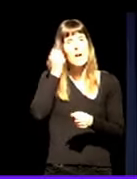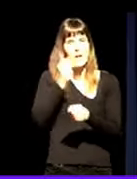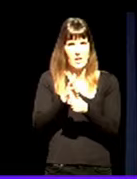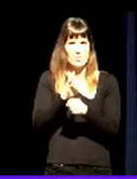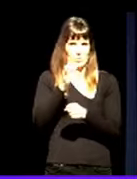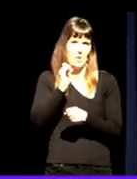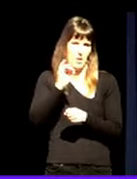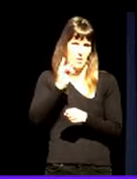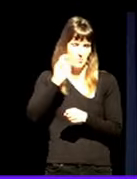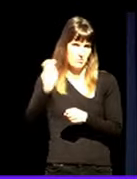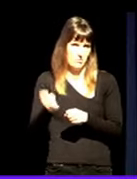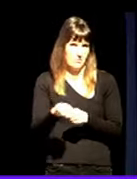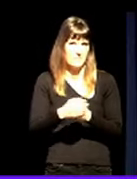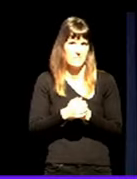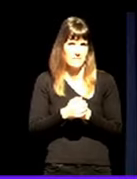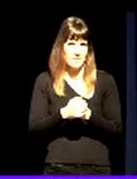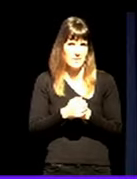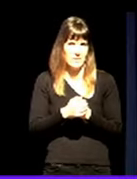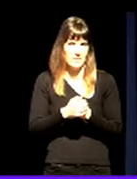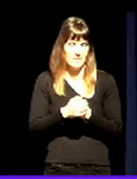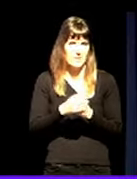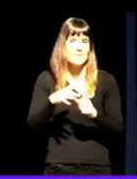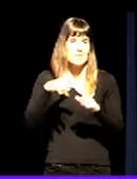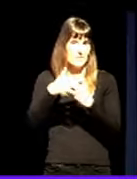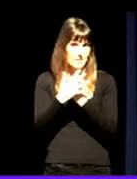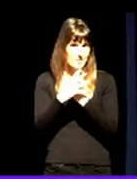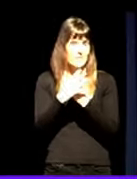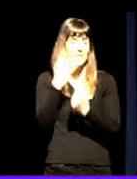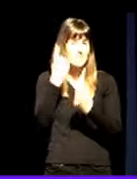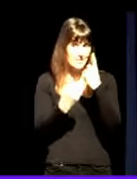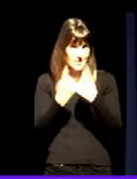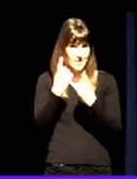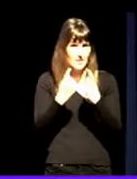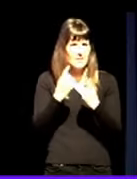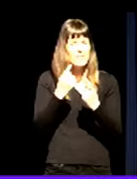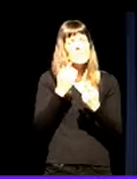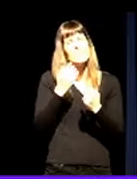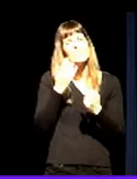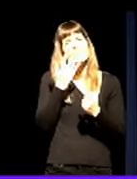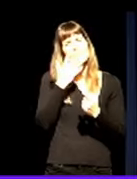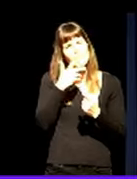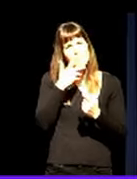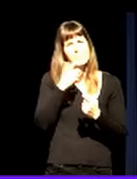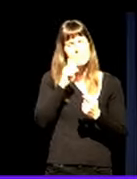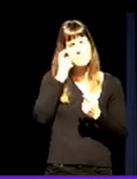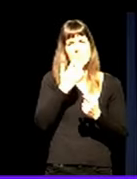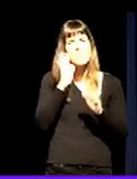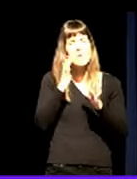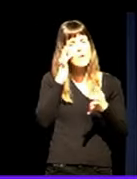duela, pena oitik bera, zartazitzeniten ari garen hori kontuen izanik.